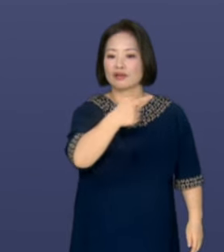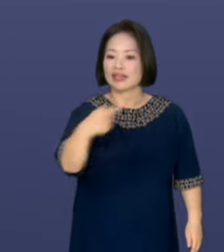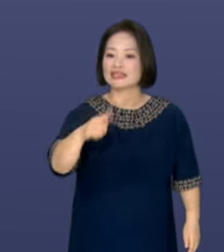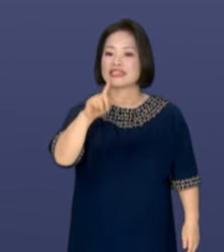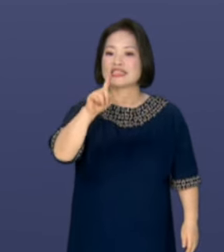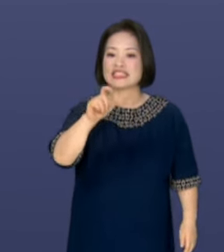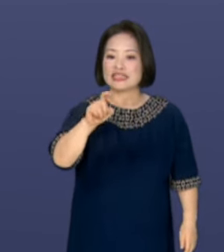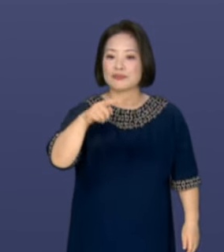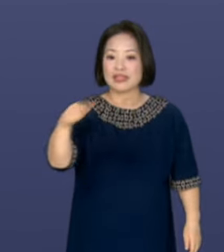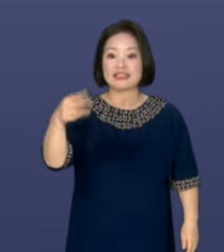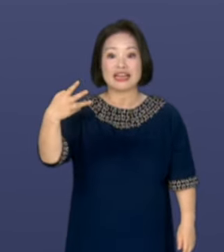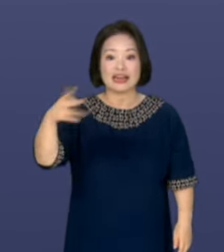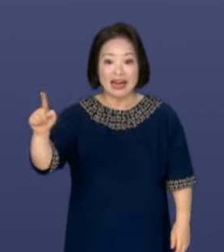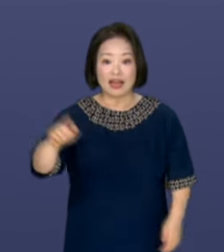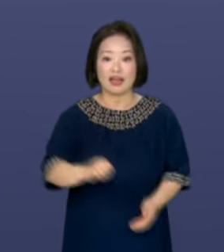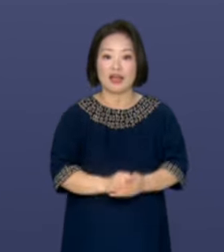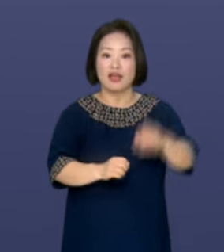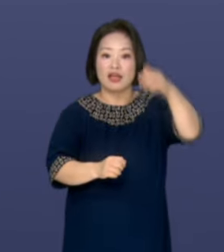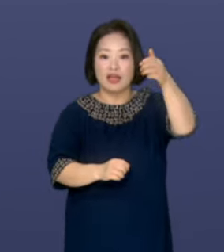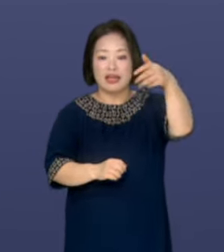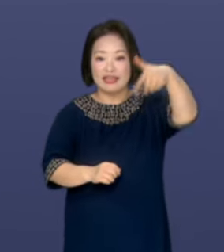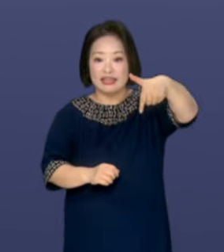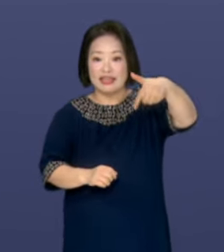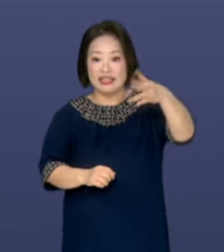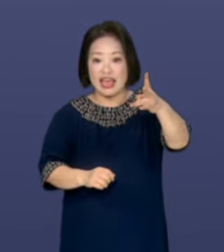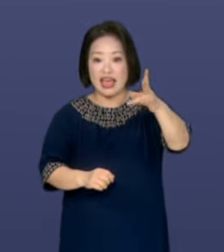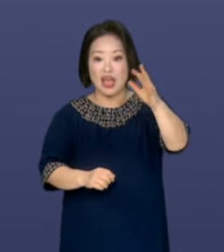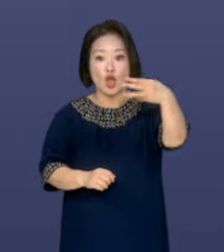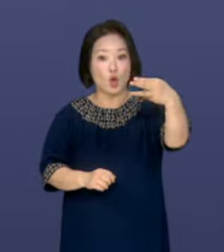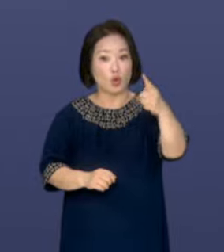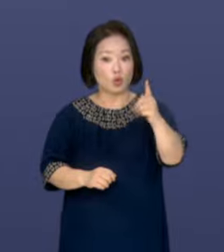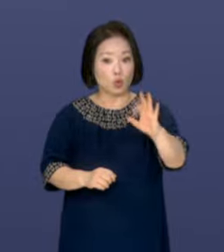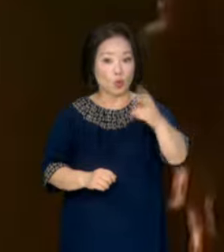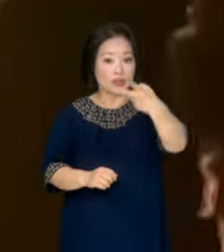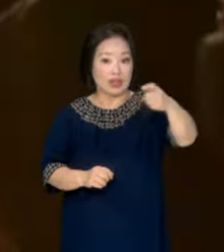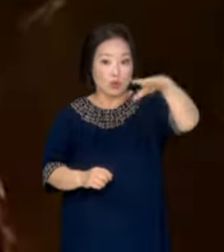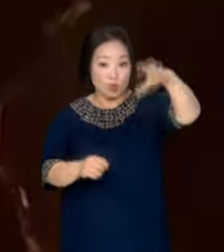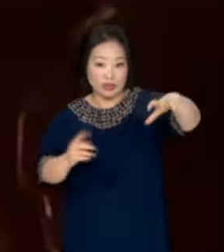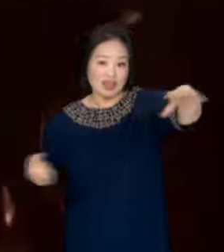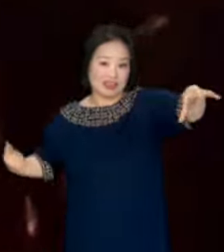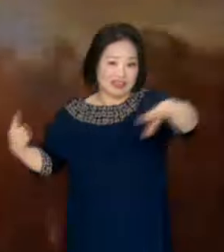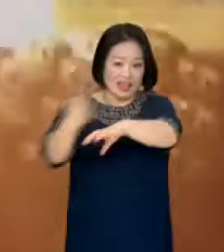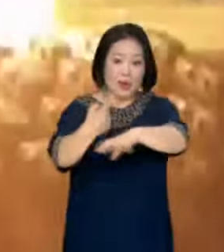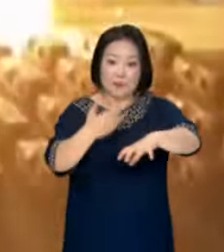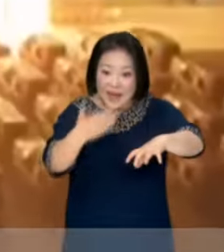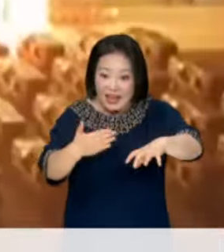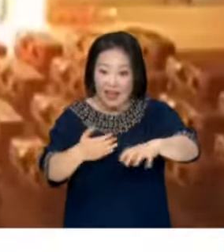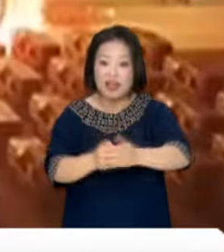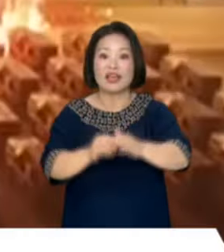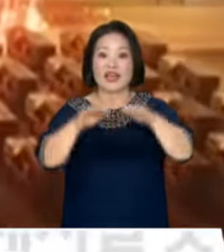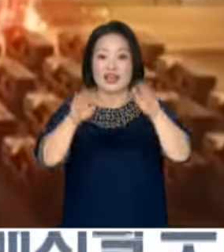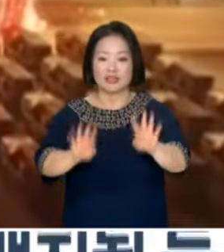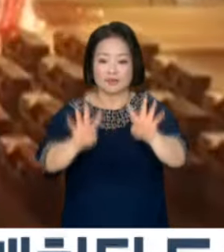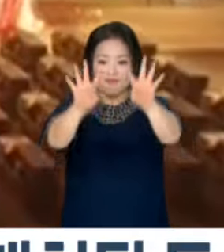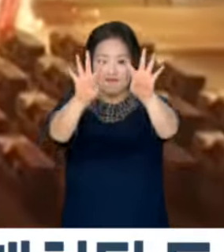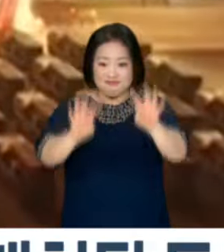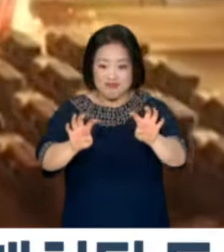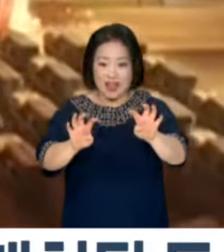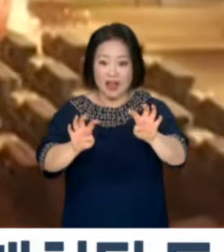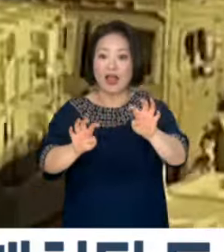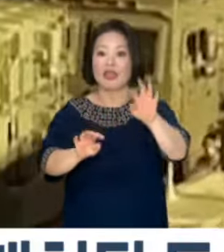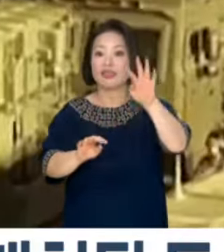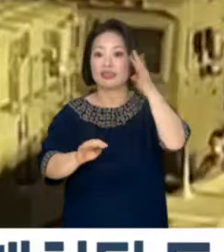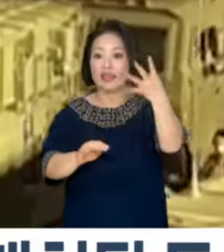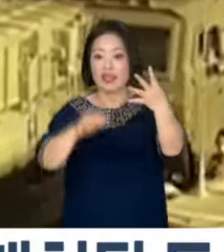넘어 계룡대까지 타격할 수 있고 유도기술도 장착했습니다. 대당 4개의 발사관을 갖춰